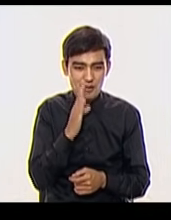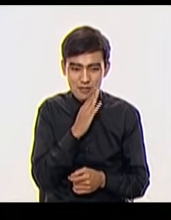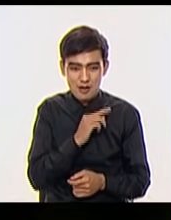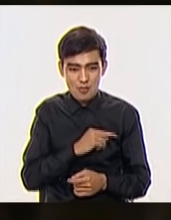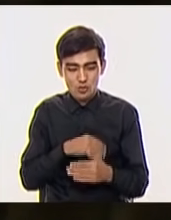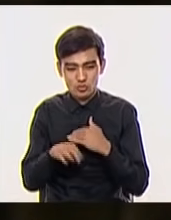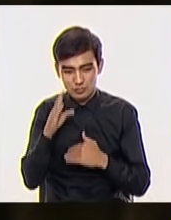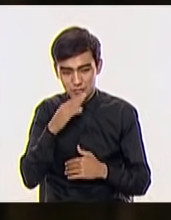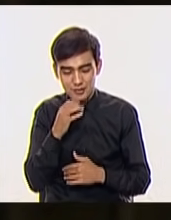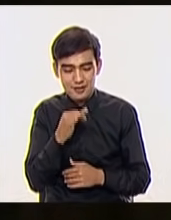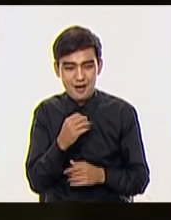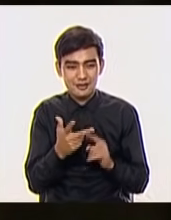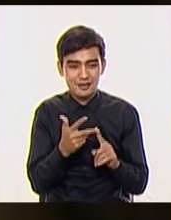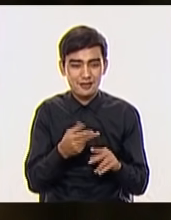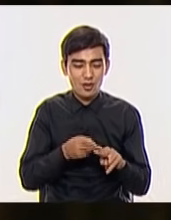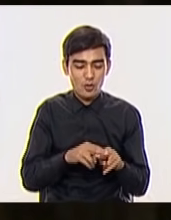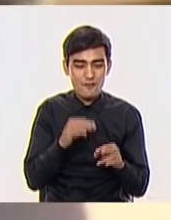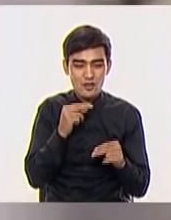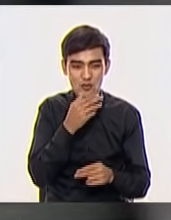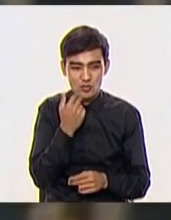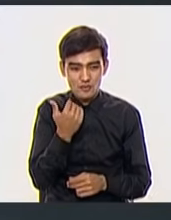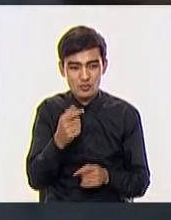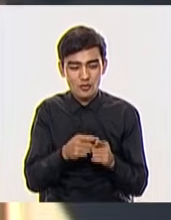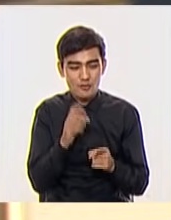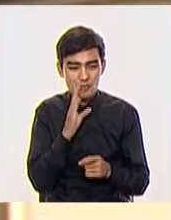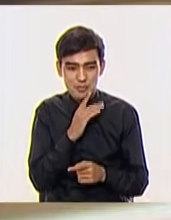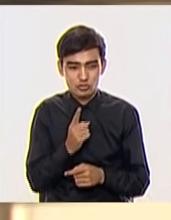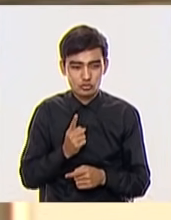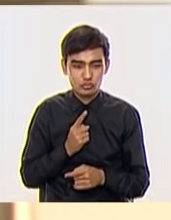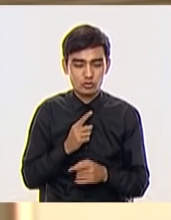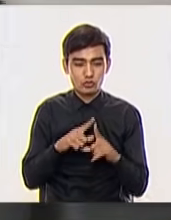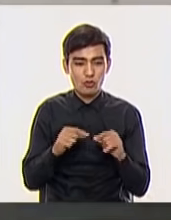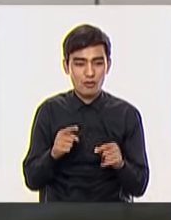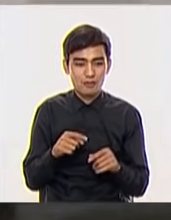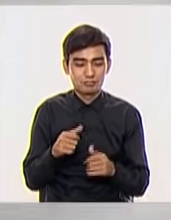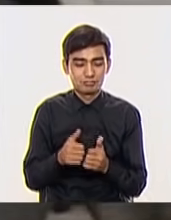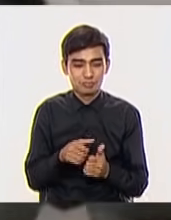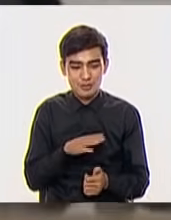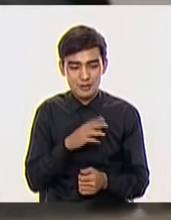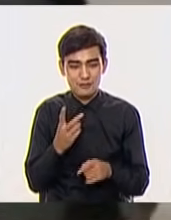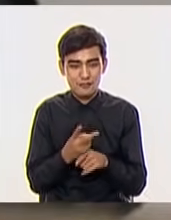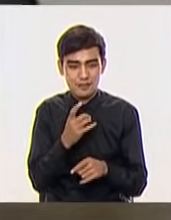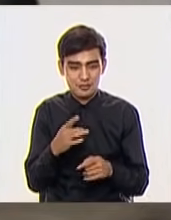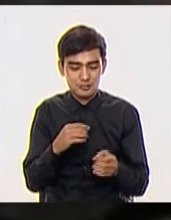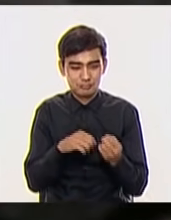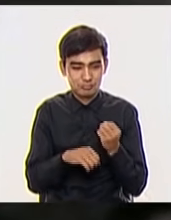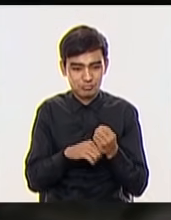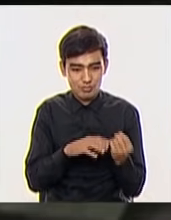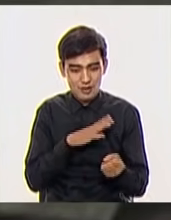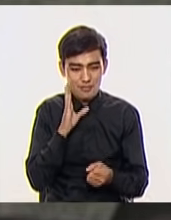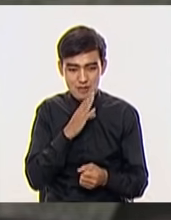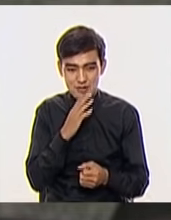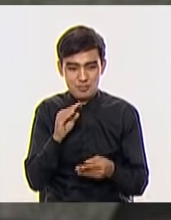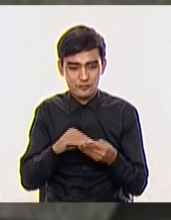на работе. Третий оправданный подозреваемый, по словам мамы, поджидал ее возле школы и якобы дважды изнасиловал. Мама планирует